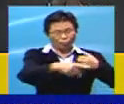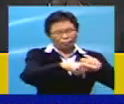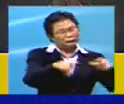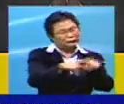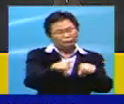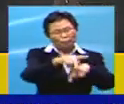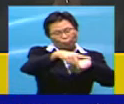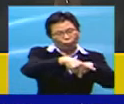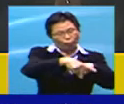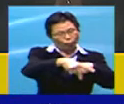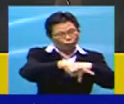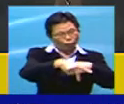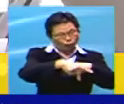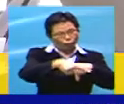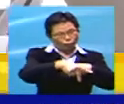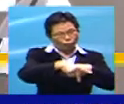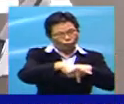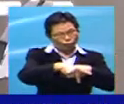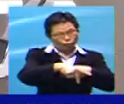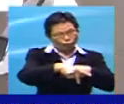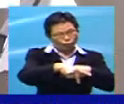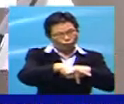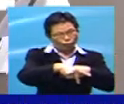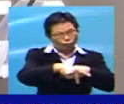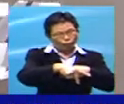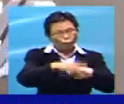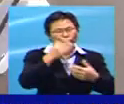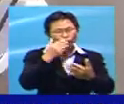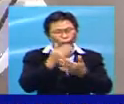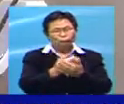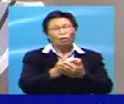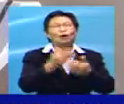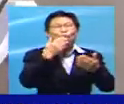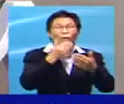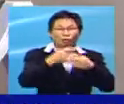nice, broad, good road ahead.